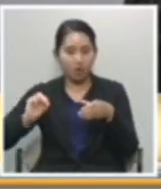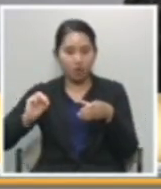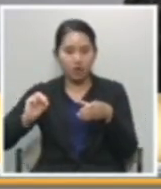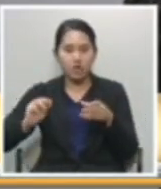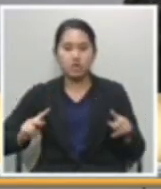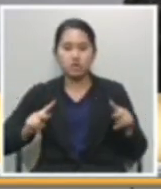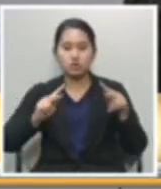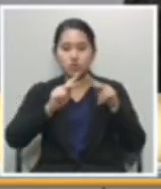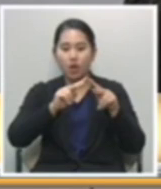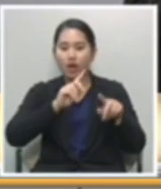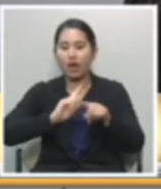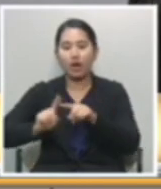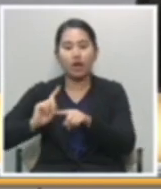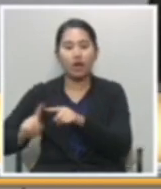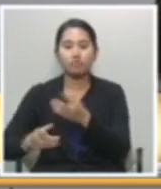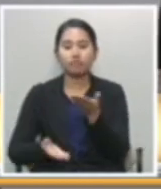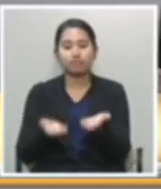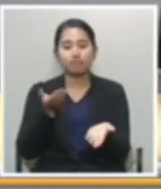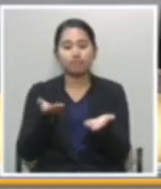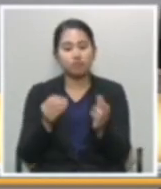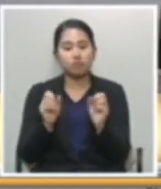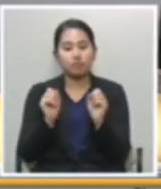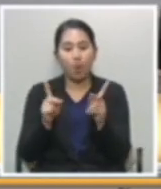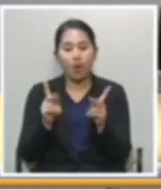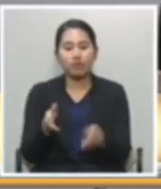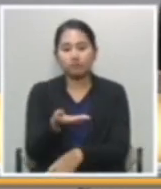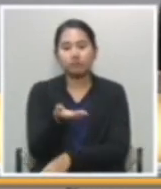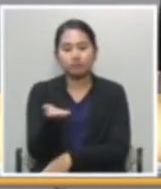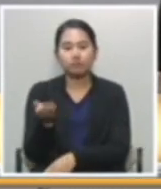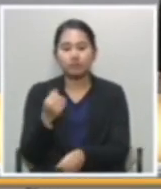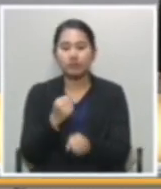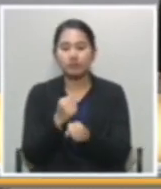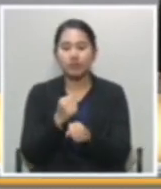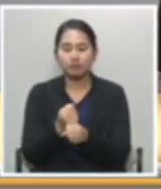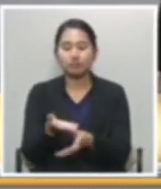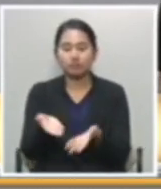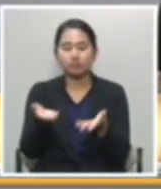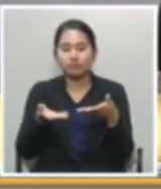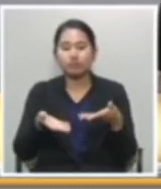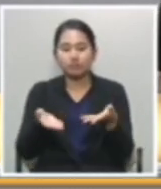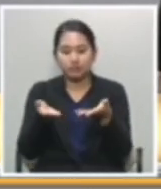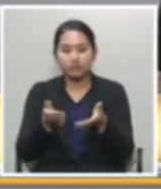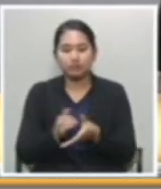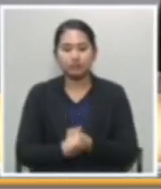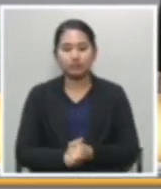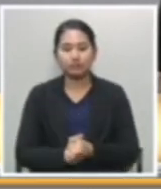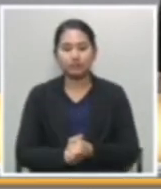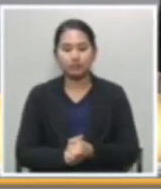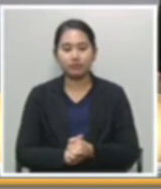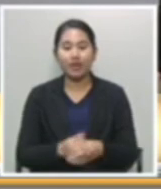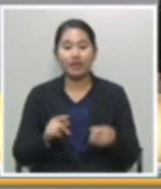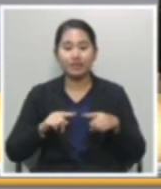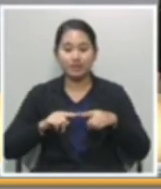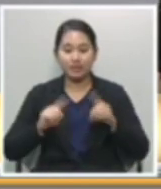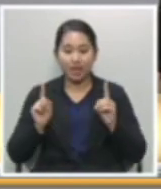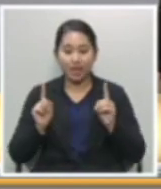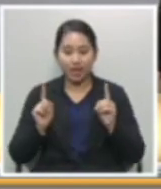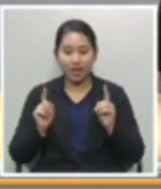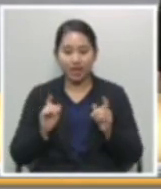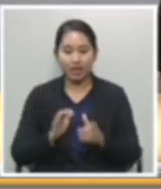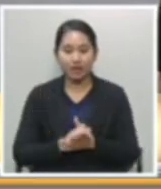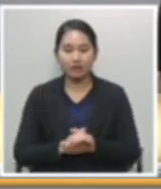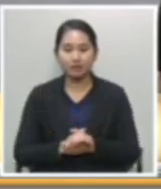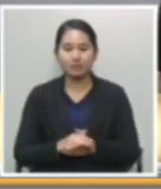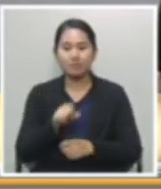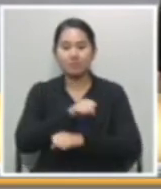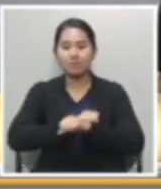ระทรวงต่างๆก็ตามโอเคก็เป็นรัฐมนตรีไปสิเป็นนายกไปสินะครับแต่ว่าท่านยังป